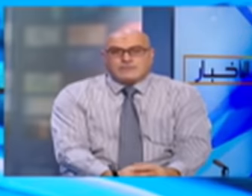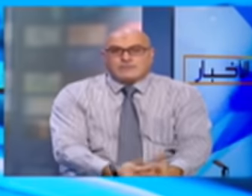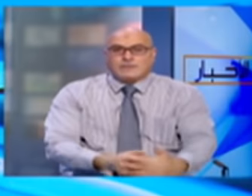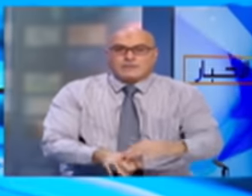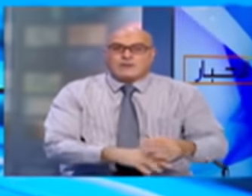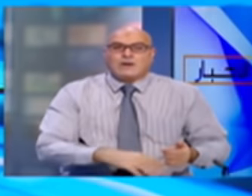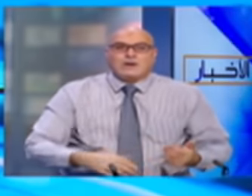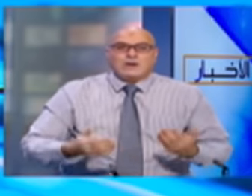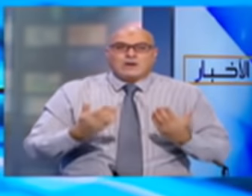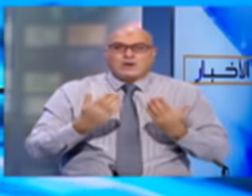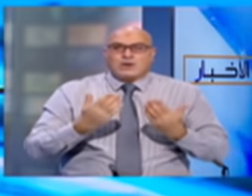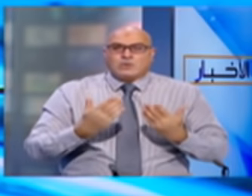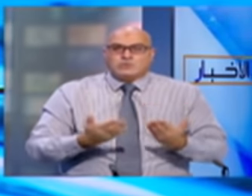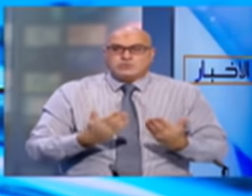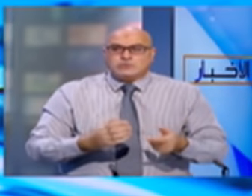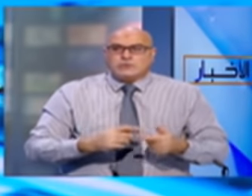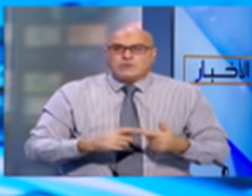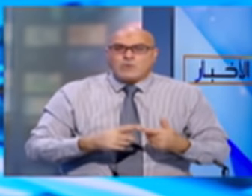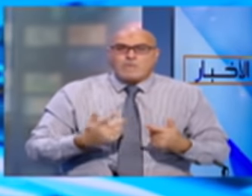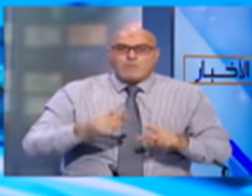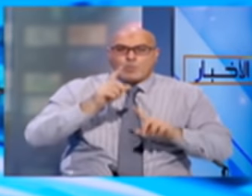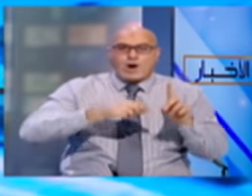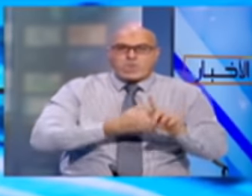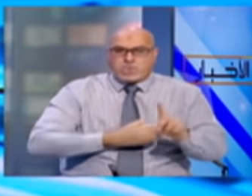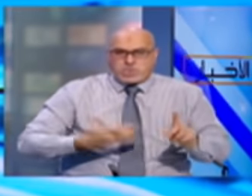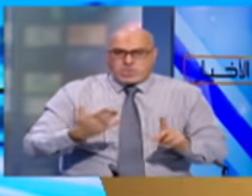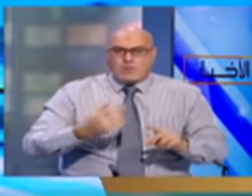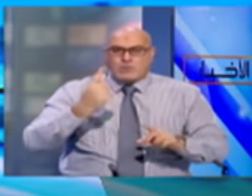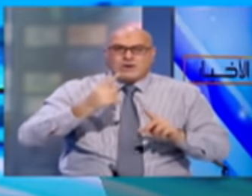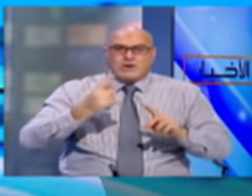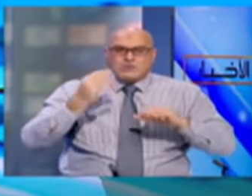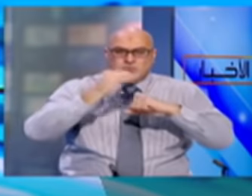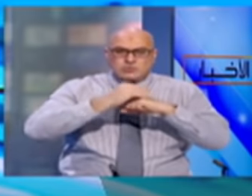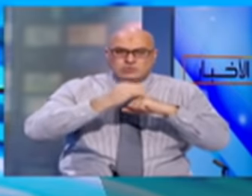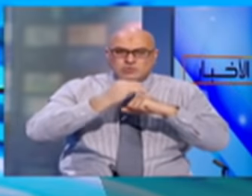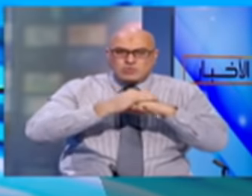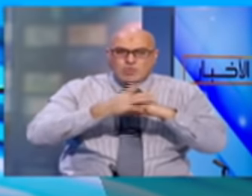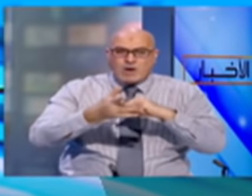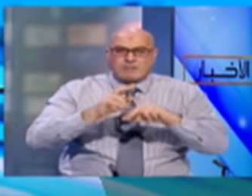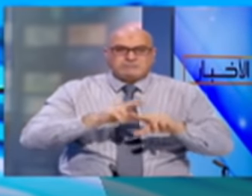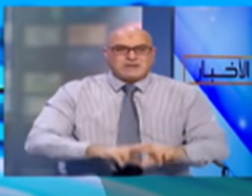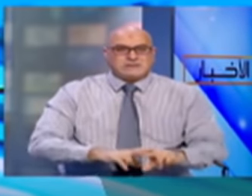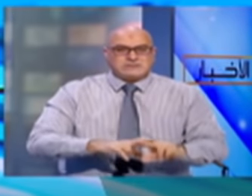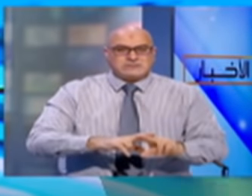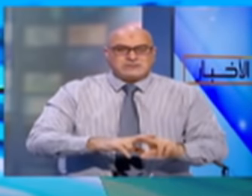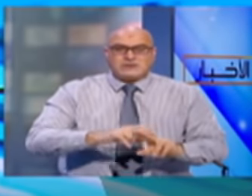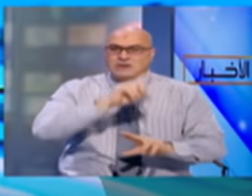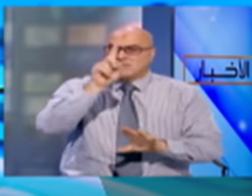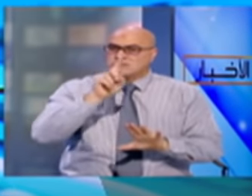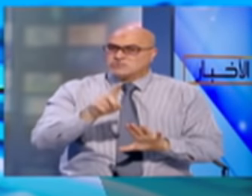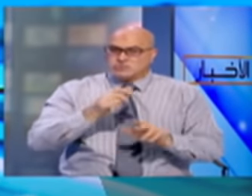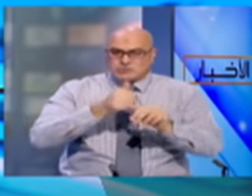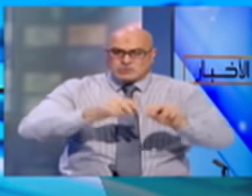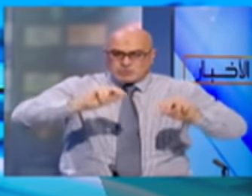وإقامة صلاة التراويح من عدمها خلال شهر رمضان المبارك تبقى مسألة قيد الدراسة ضمن بروتوكول